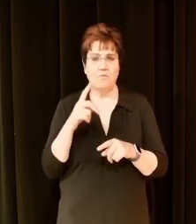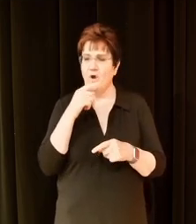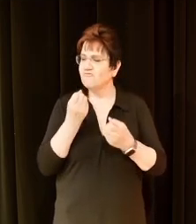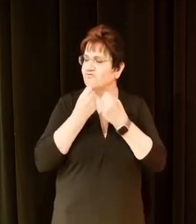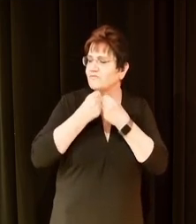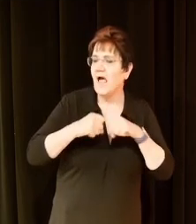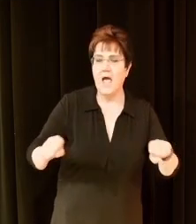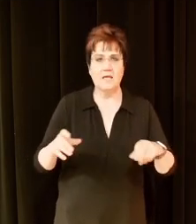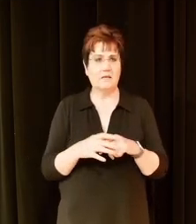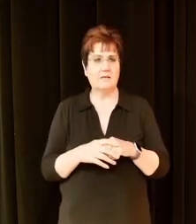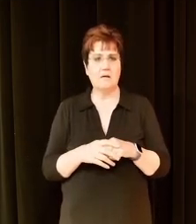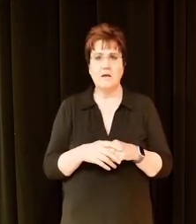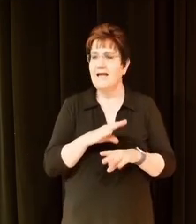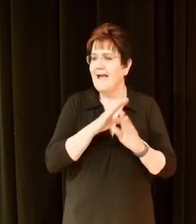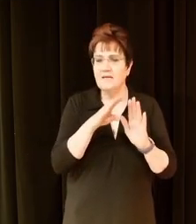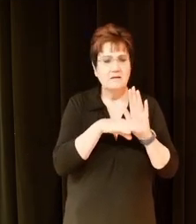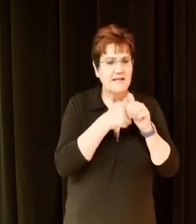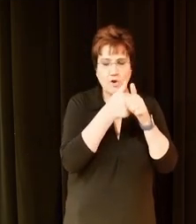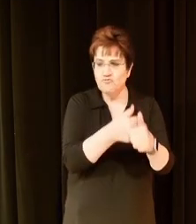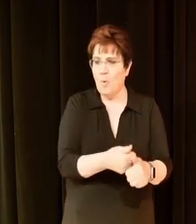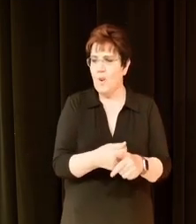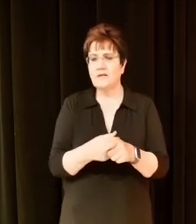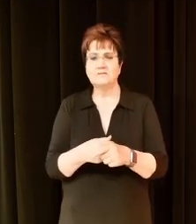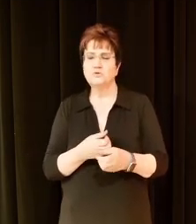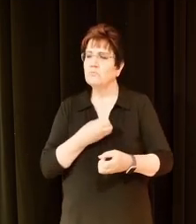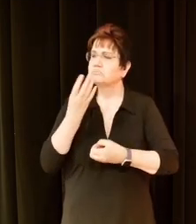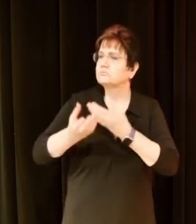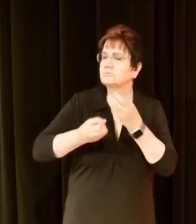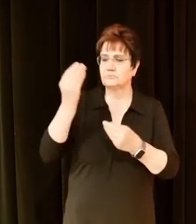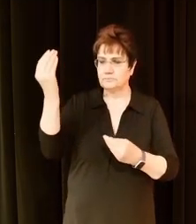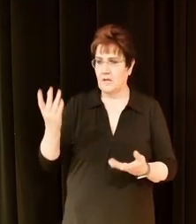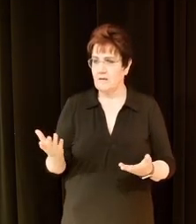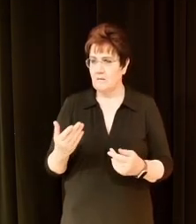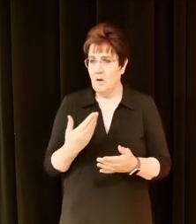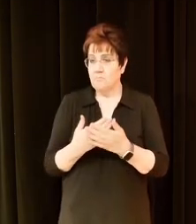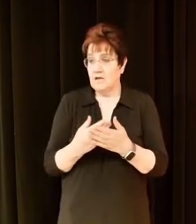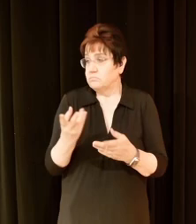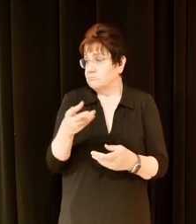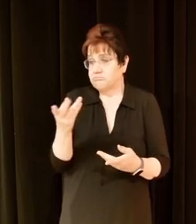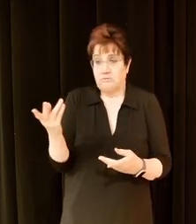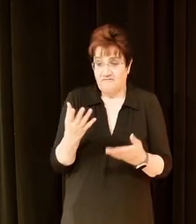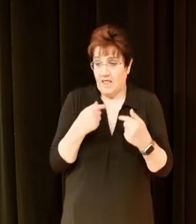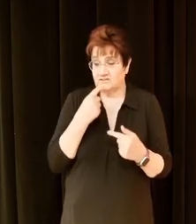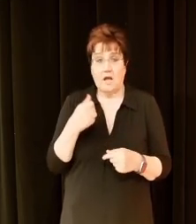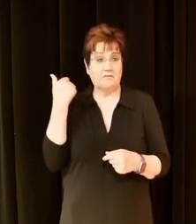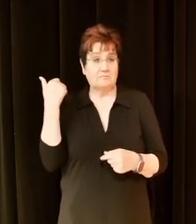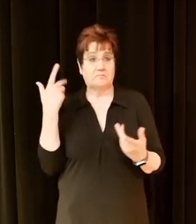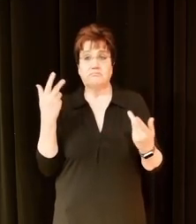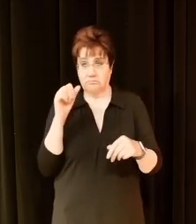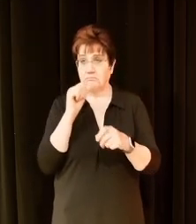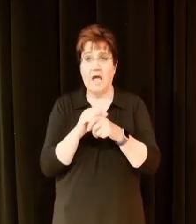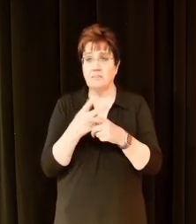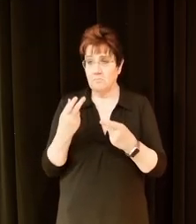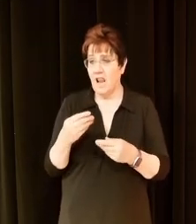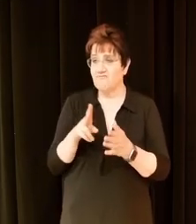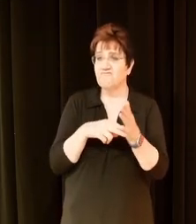völlig unkonventionell und sicherlich auch wie so ein Bild, kann man sagen, vielleicht kann das ja jeder einfach Farbe an die Wand schmeißen, dann läuft die da irgendwie runter